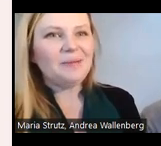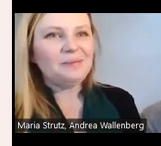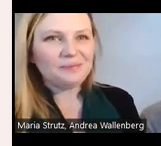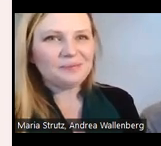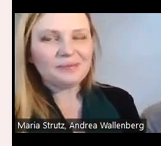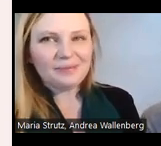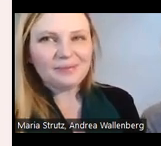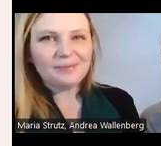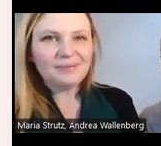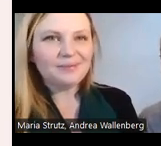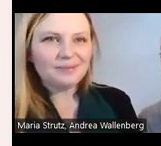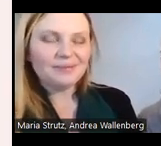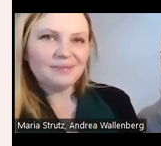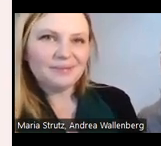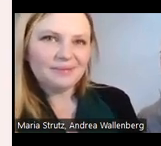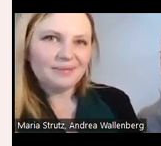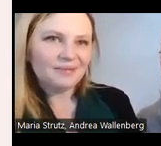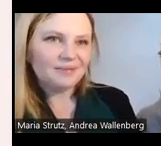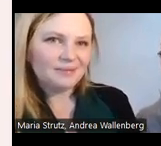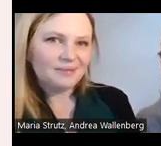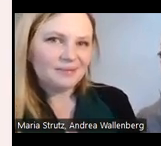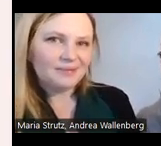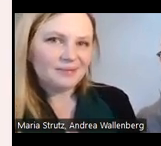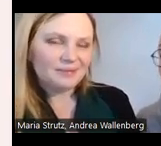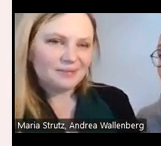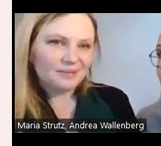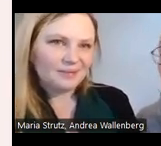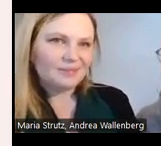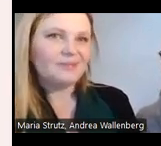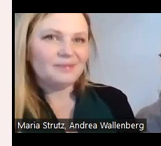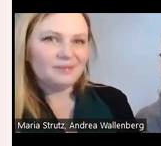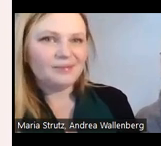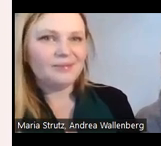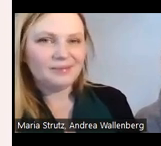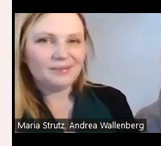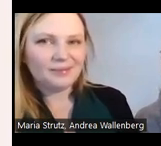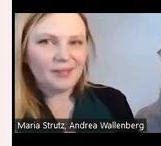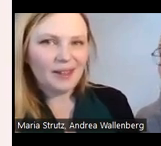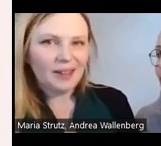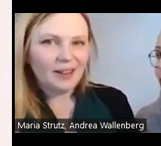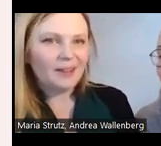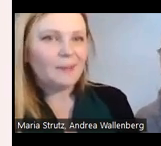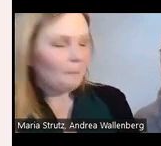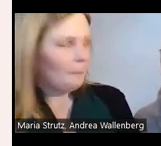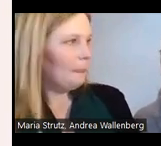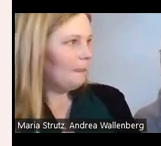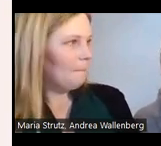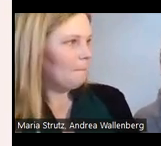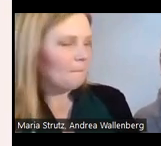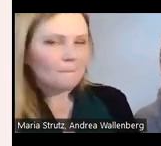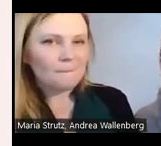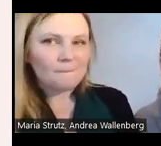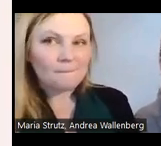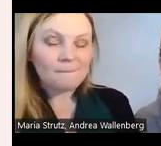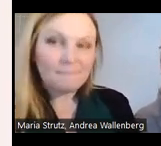Ja, men när vi pratar just om det här med att teckna så, och vi brinner ju väldigt mycket för bokläsning, och bokstartsprojekten är ju också en del i